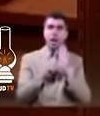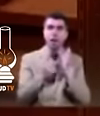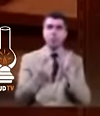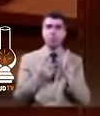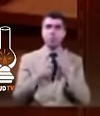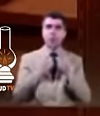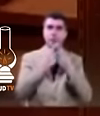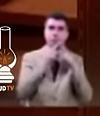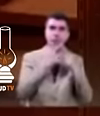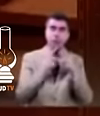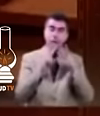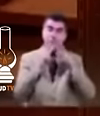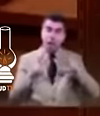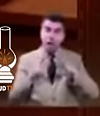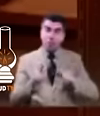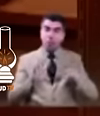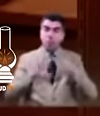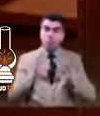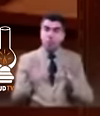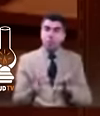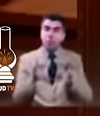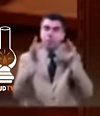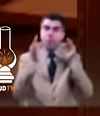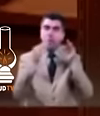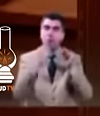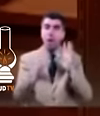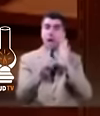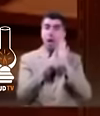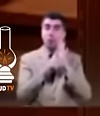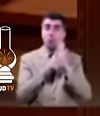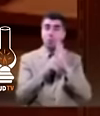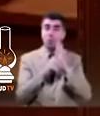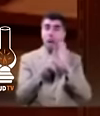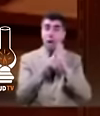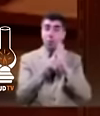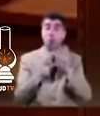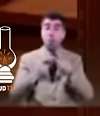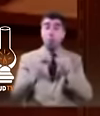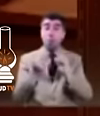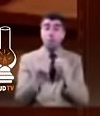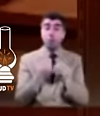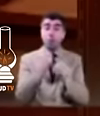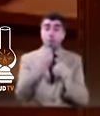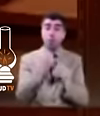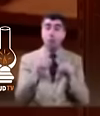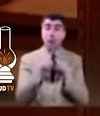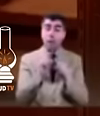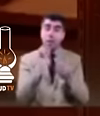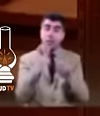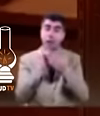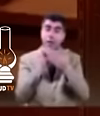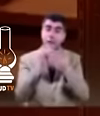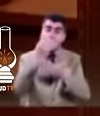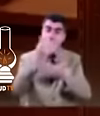والمراسيم والتدقيق، لان كتعرف بلي الاشكال القانوني هو اشكال كبير. كتعرف في القانون النقطة مشكلة والفاصلة مشكلة